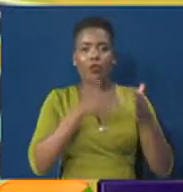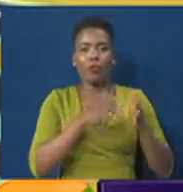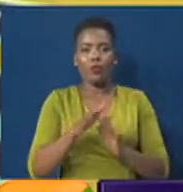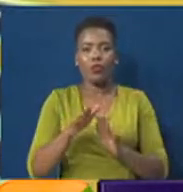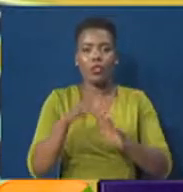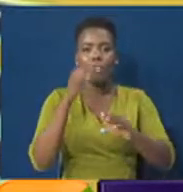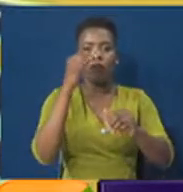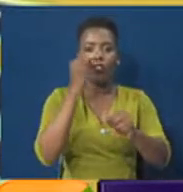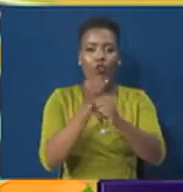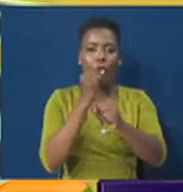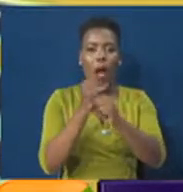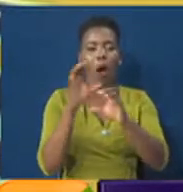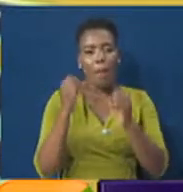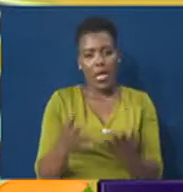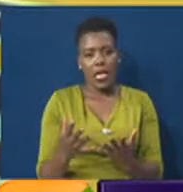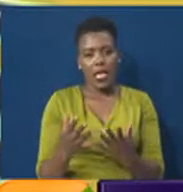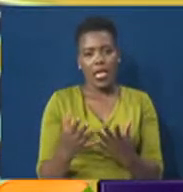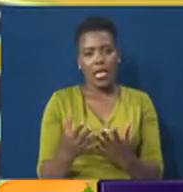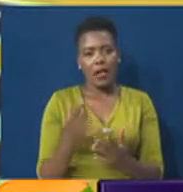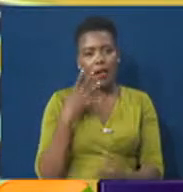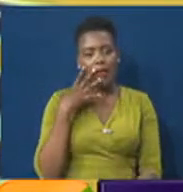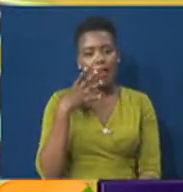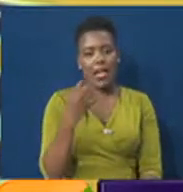kazi takriban ngapi, tano?